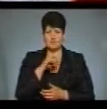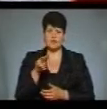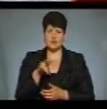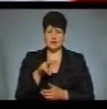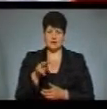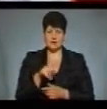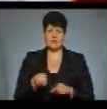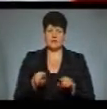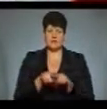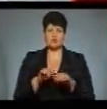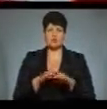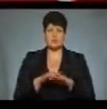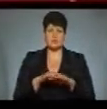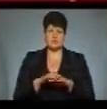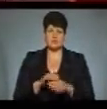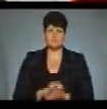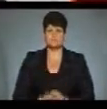літератури, а також з математики.